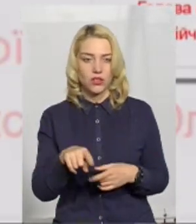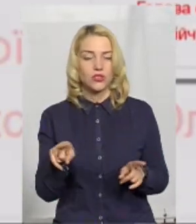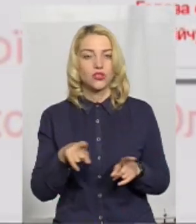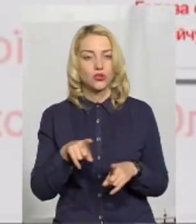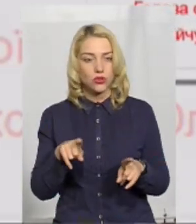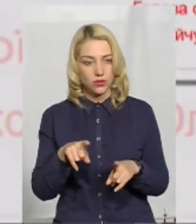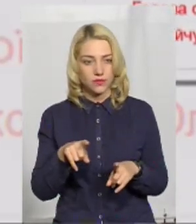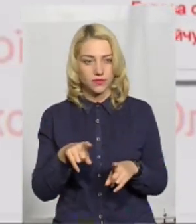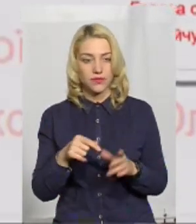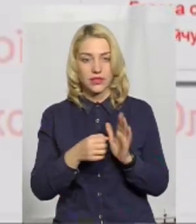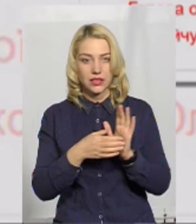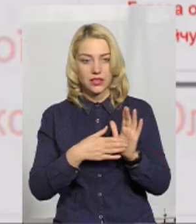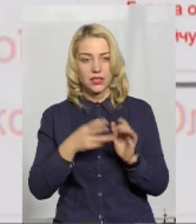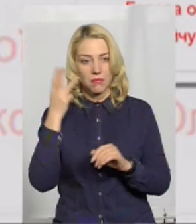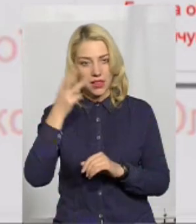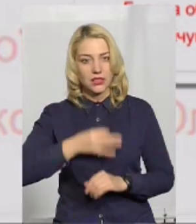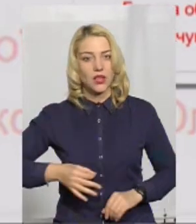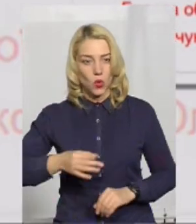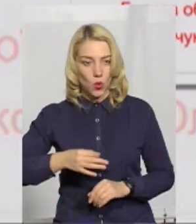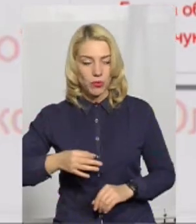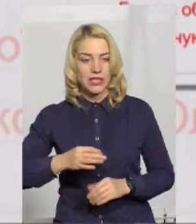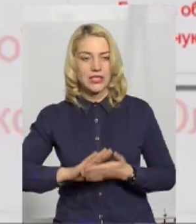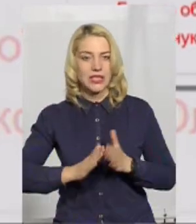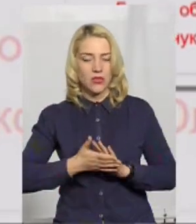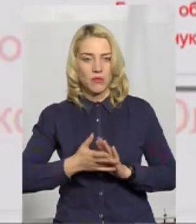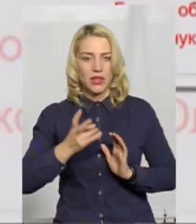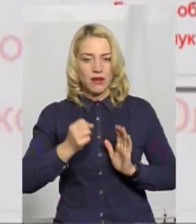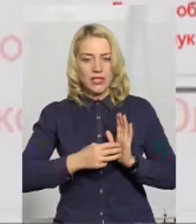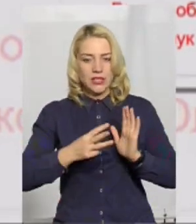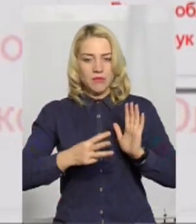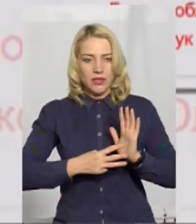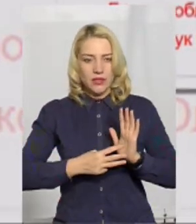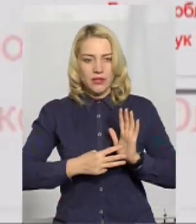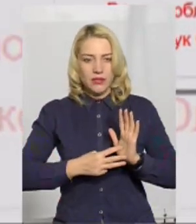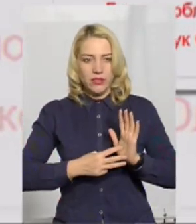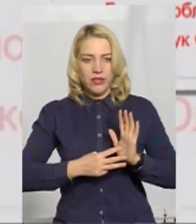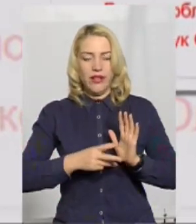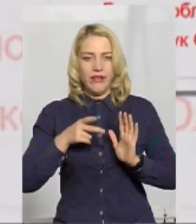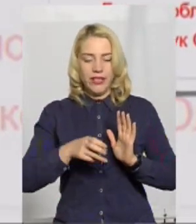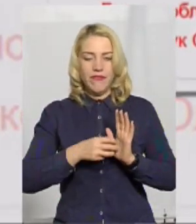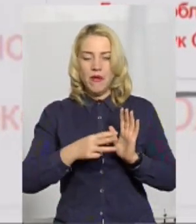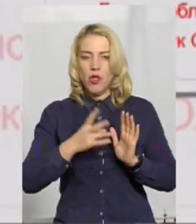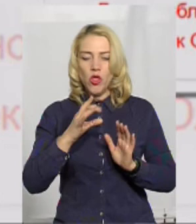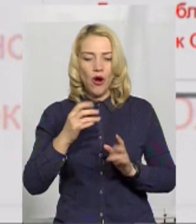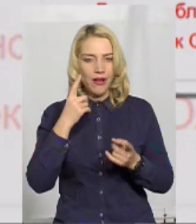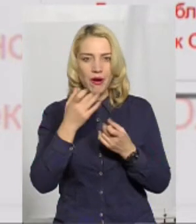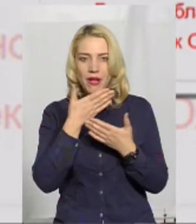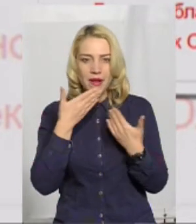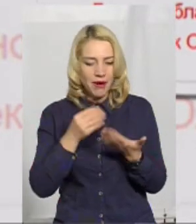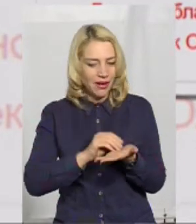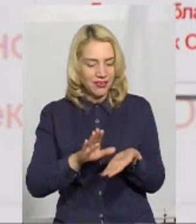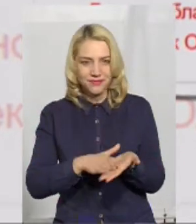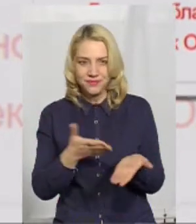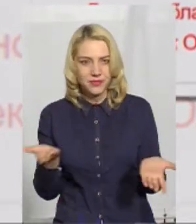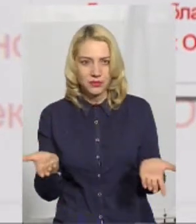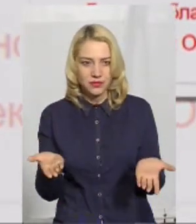що зазначена Хмельницька область, так, станом на 2018 рік, але інформація відсутня насправді.